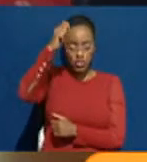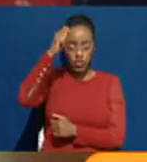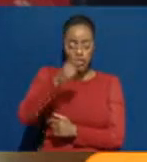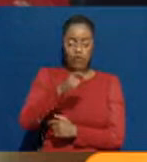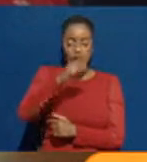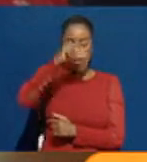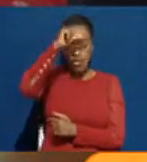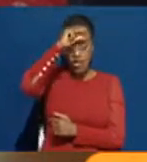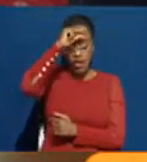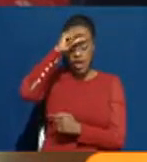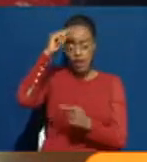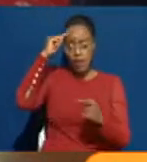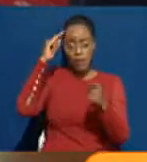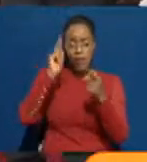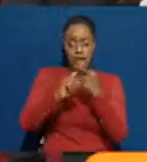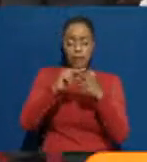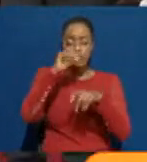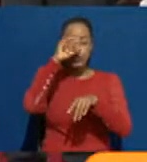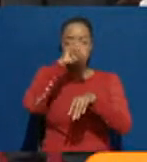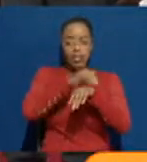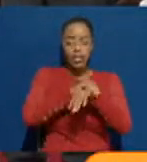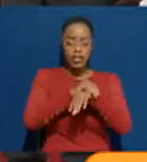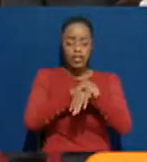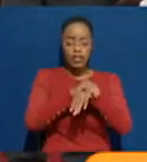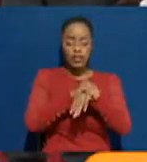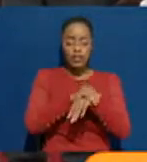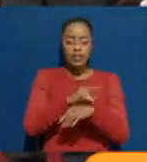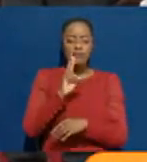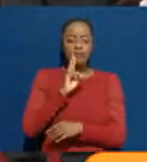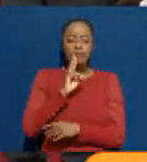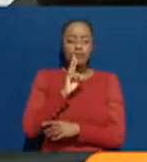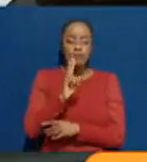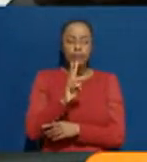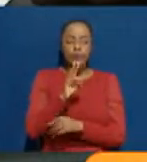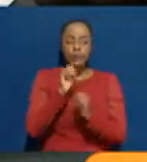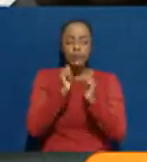Serikali inapania kukusanya shilingi bilioni 211 za ushuru.